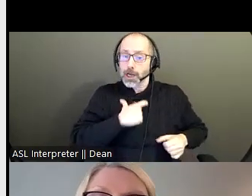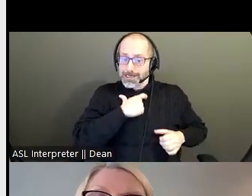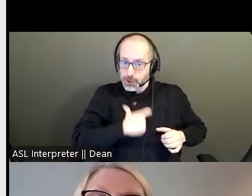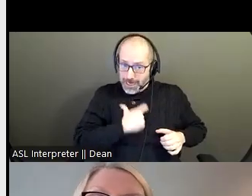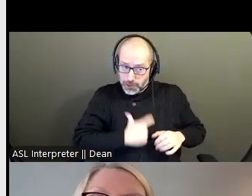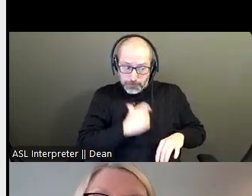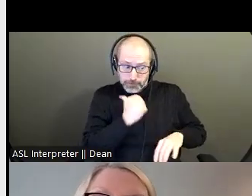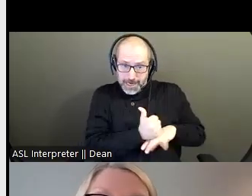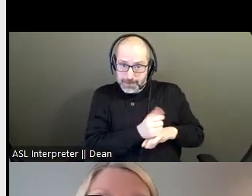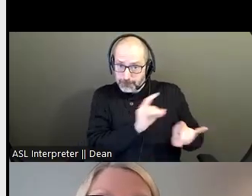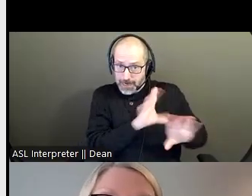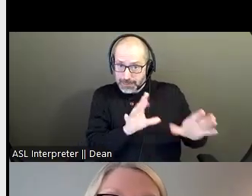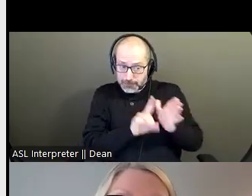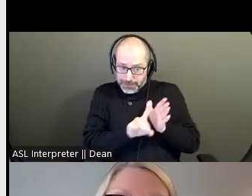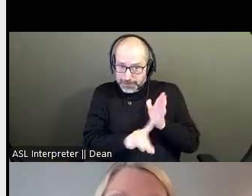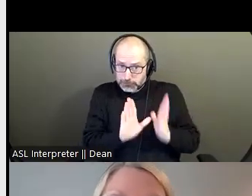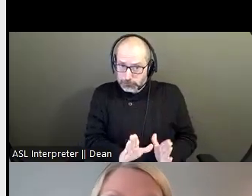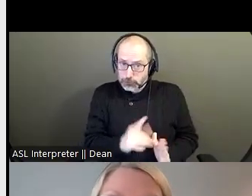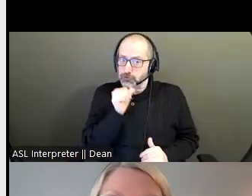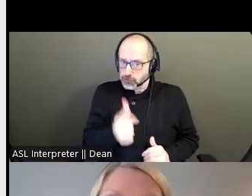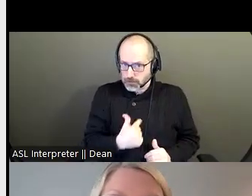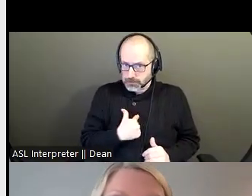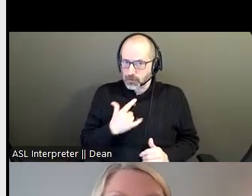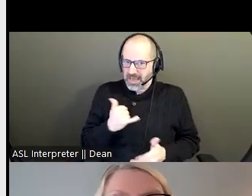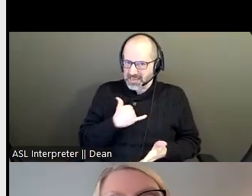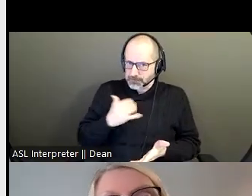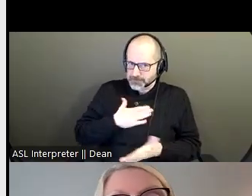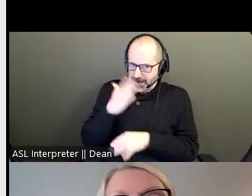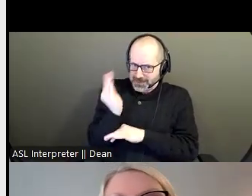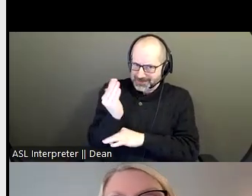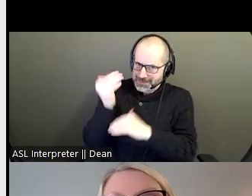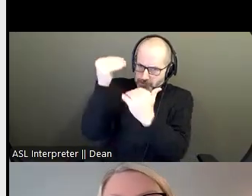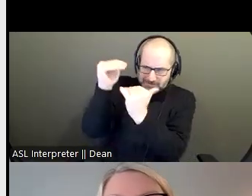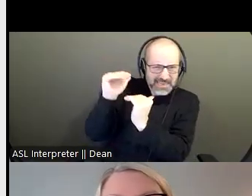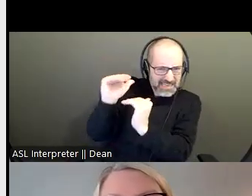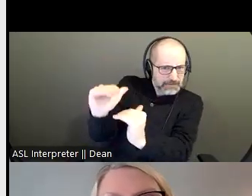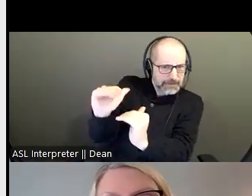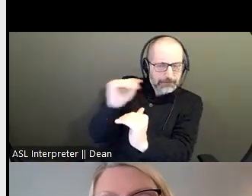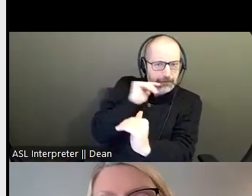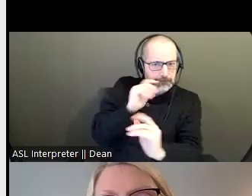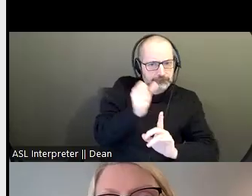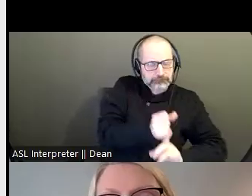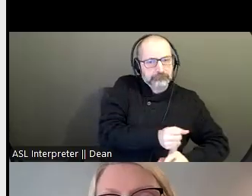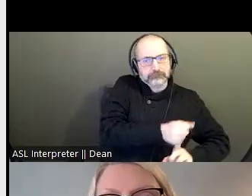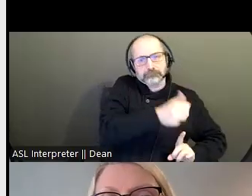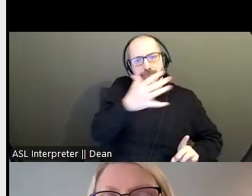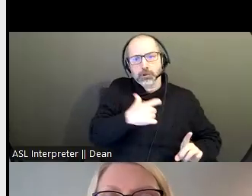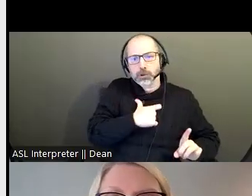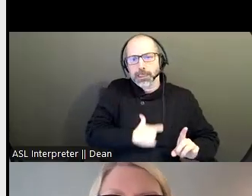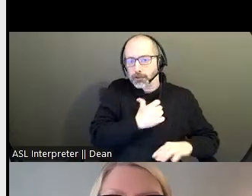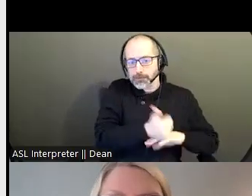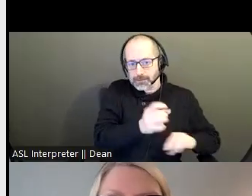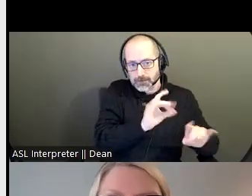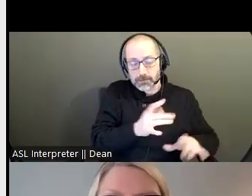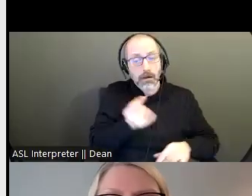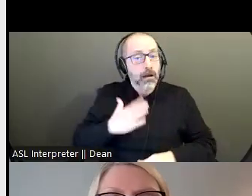pour le travail que vous menez. Mais moi, je ne suis pas une spécialiste en violence fondée sur le sexe, en VFS. Mais